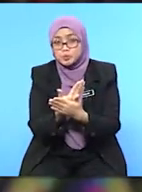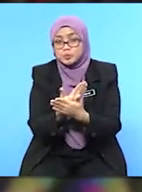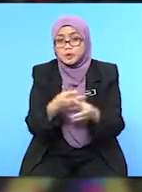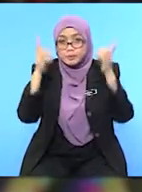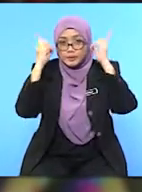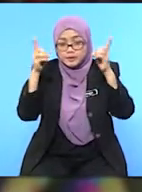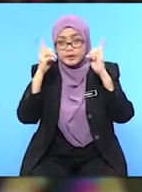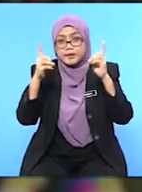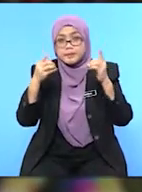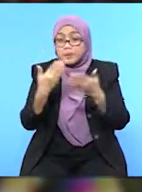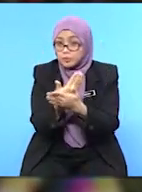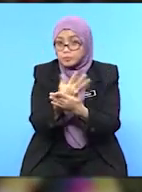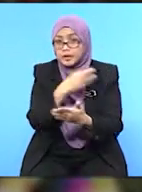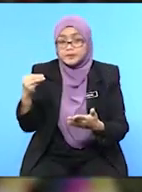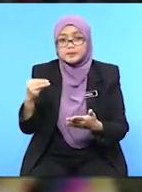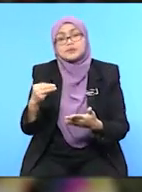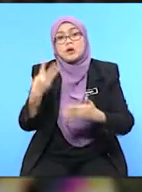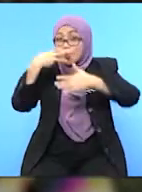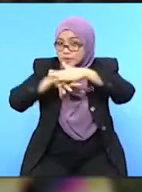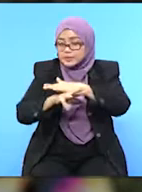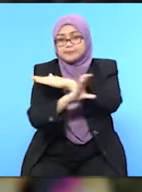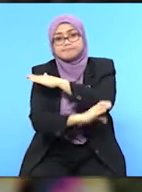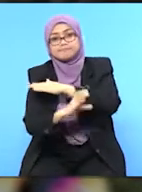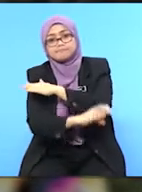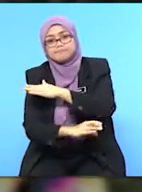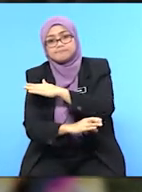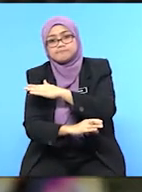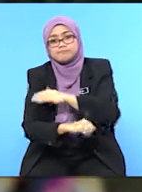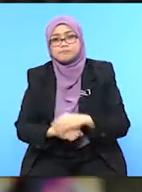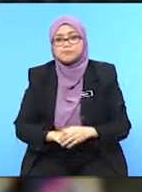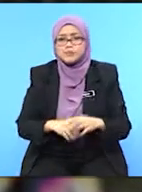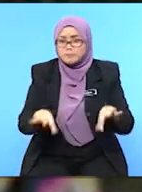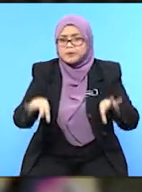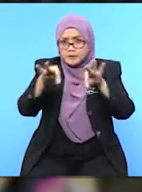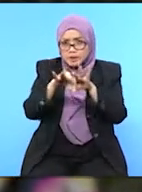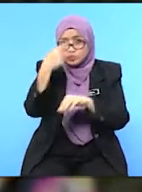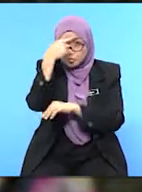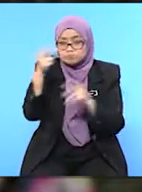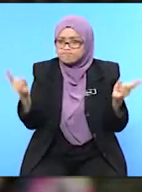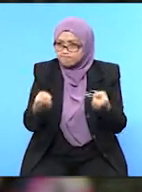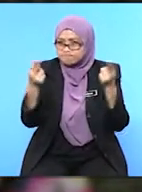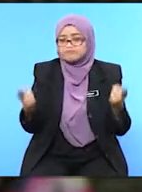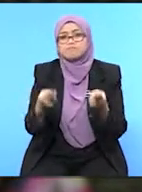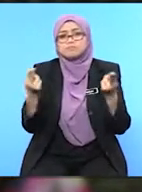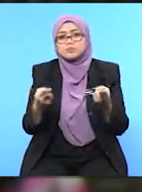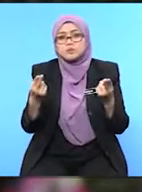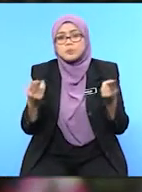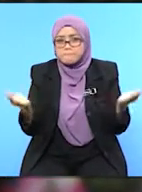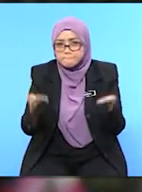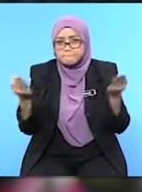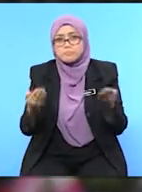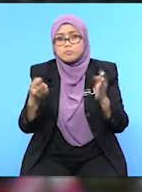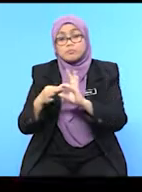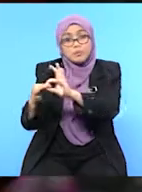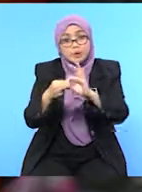dasawarsa negara ke-3 Tiga desa ini jelas menunjukkan betapa seriusnya pihak kerajaan dalam usul memupuk perpaduan dalam kalangan masyarakat